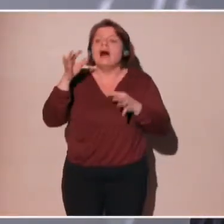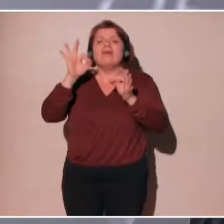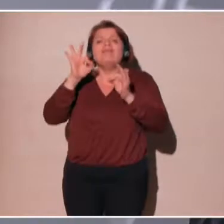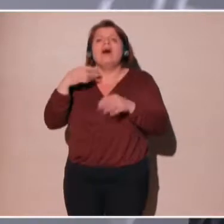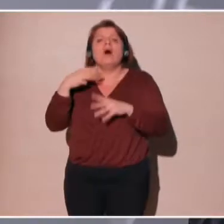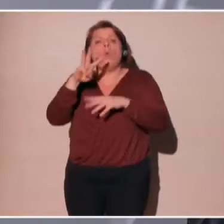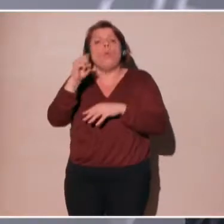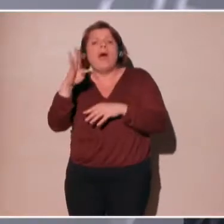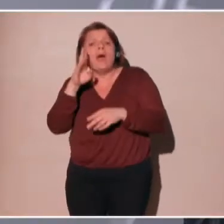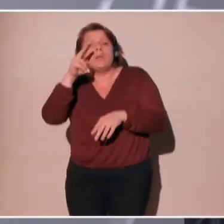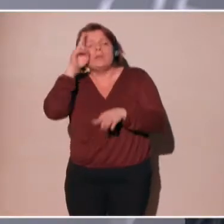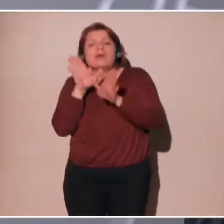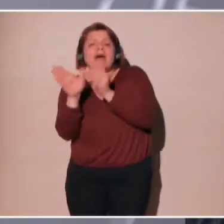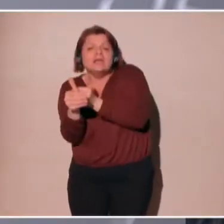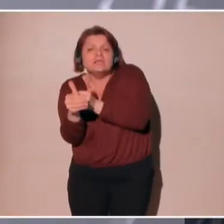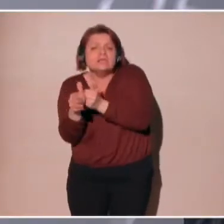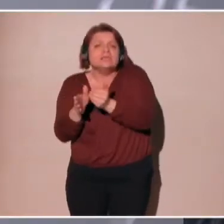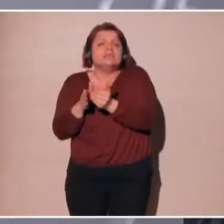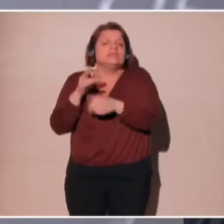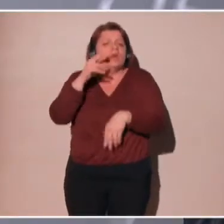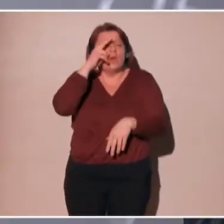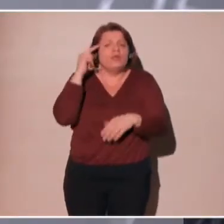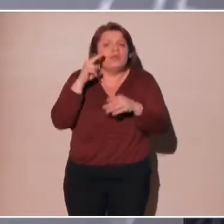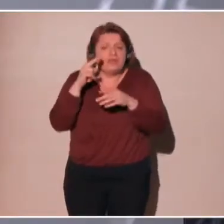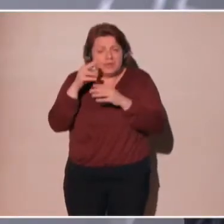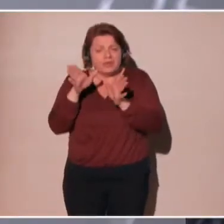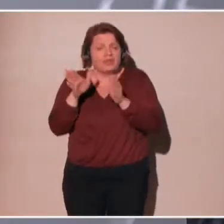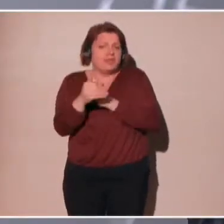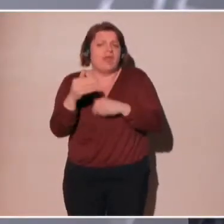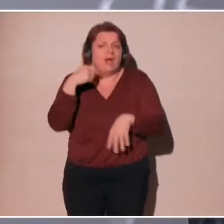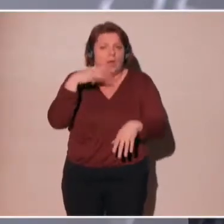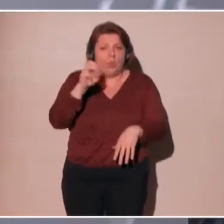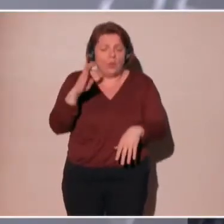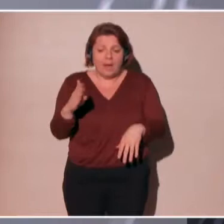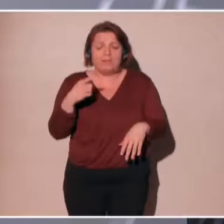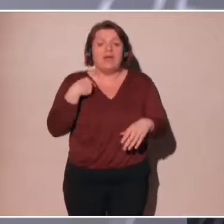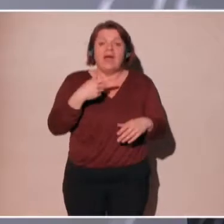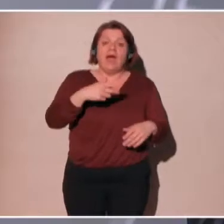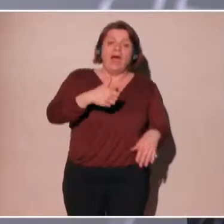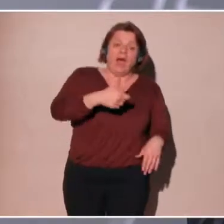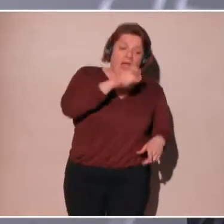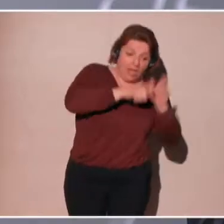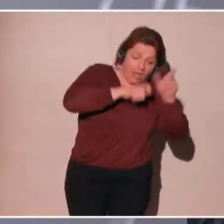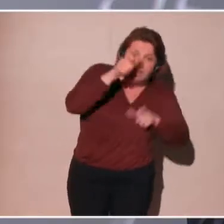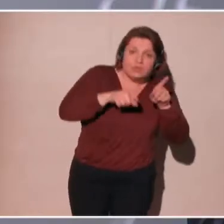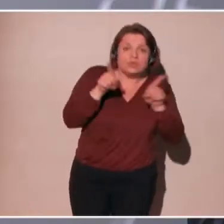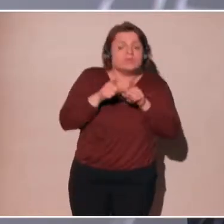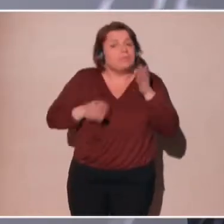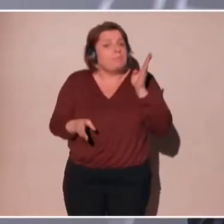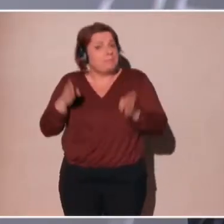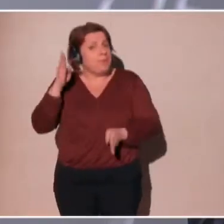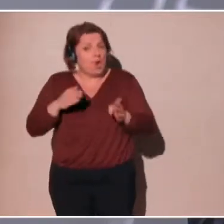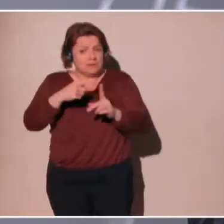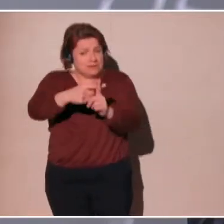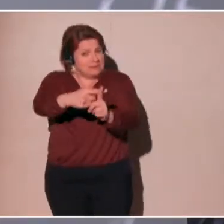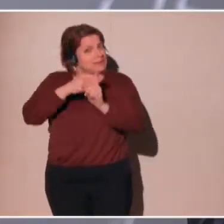web et ailleurs aussi, que les individus et les bots peuvent nous ciblent de